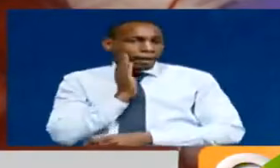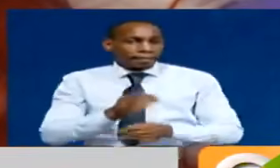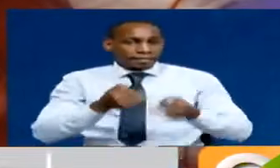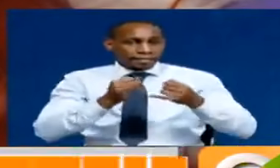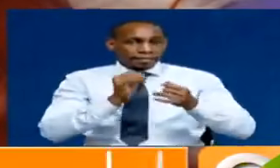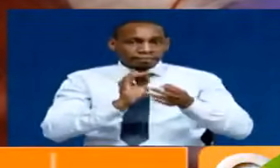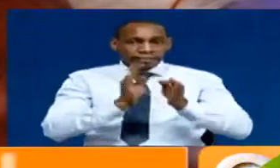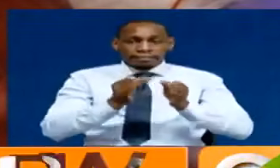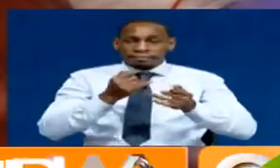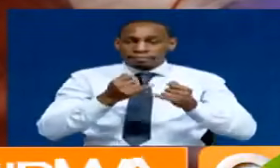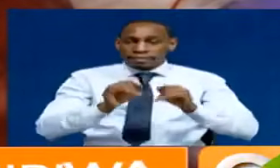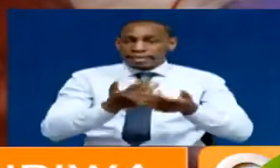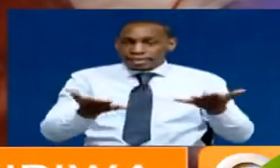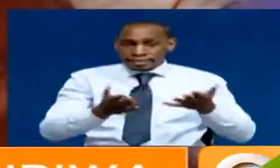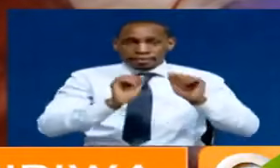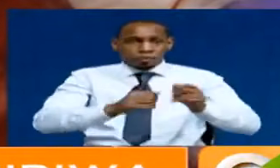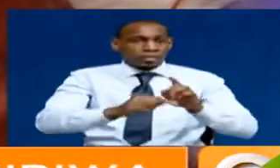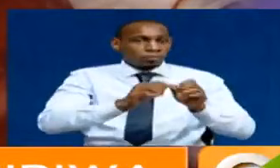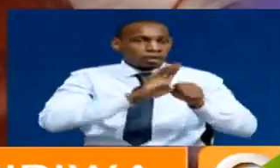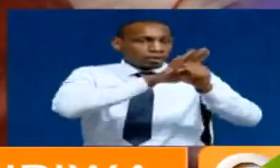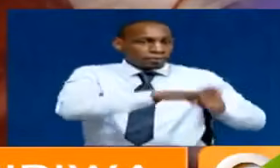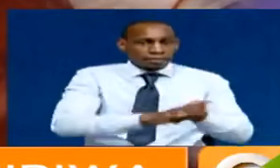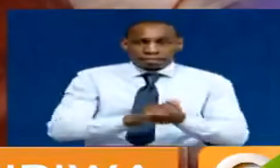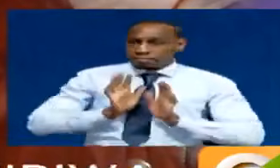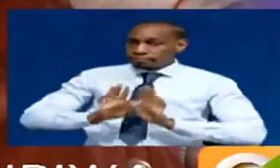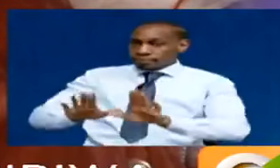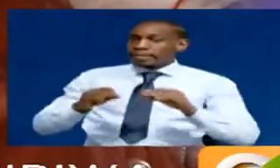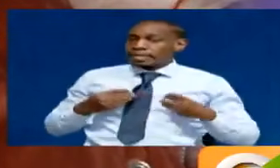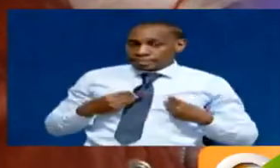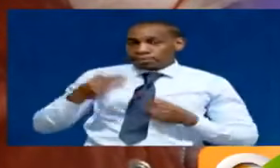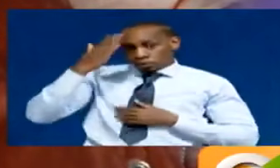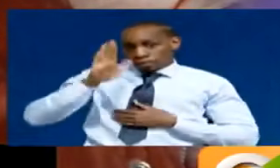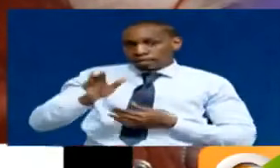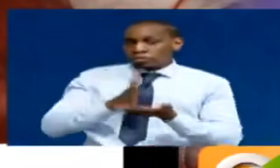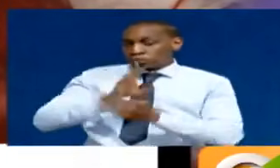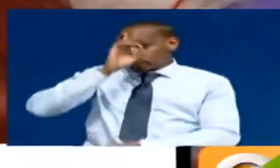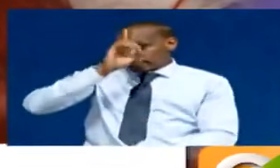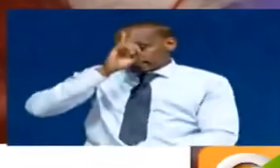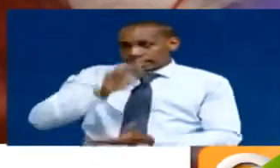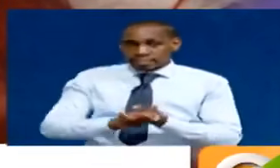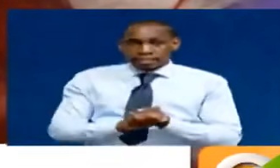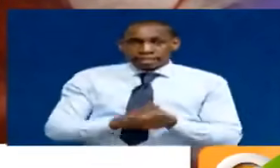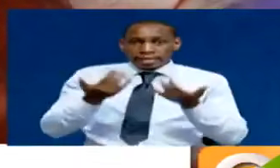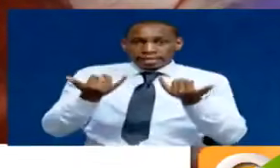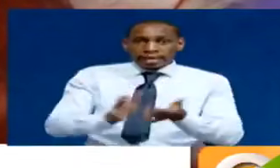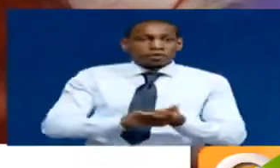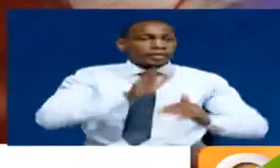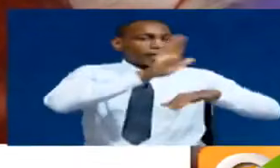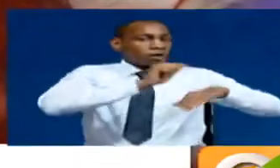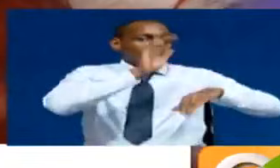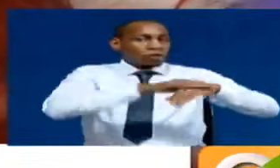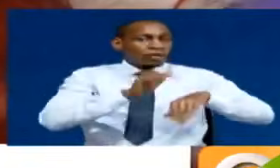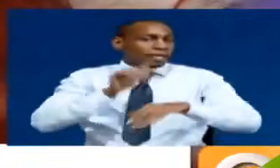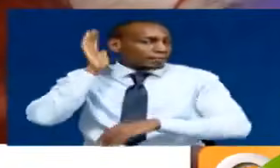sile tutakumalizia saa hii. Mimi nikawachana nayo sasa, nikajua hawa wana mchezo. Nikaanza sasa kuitana juu